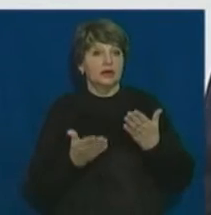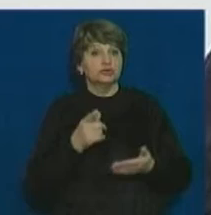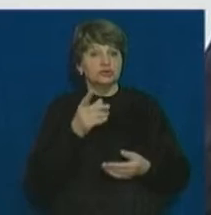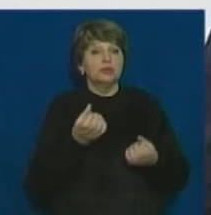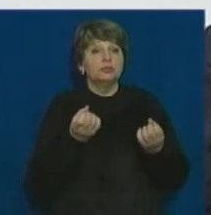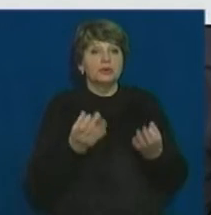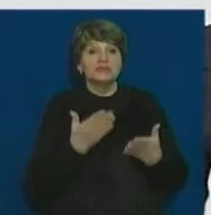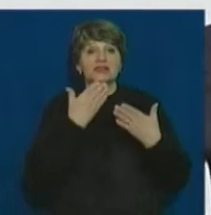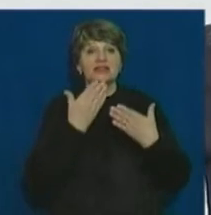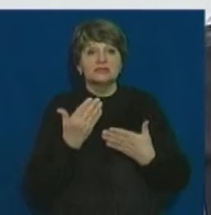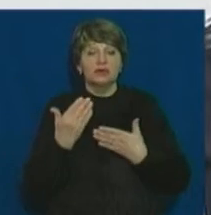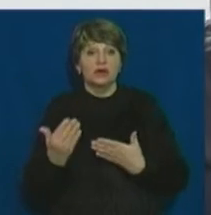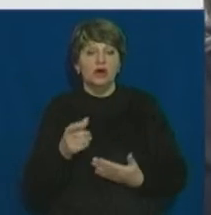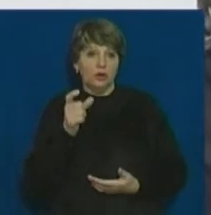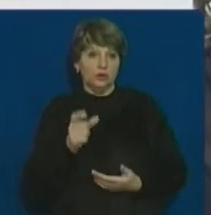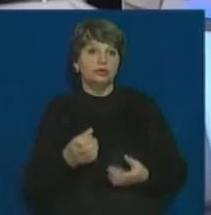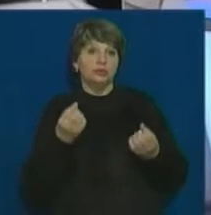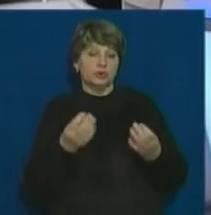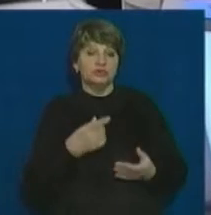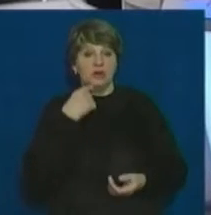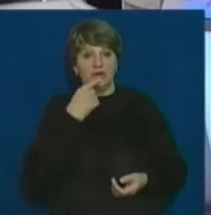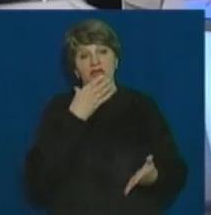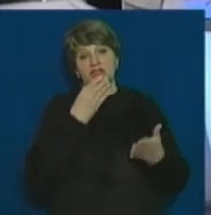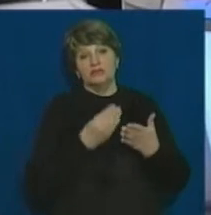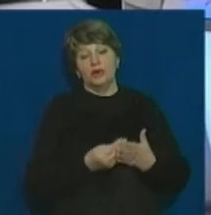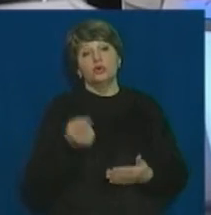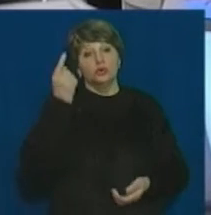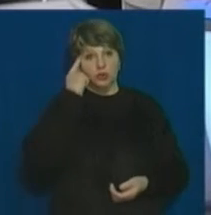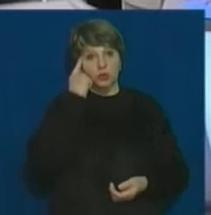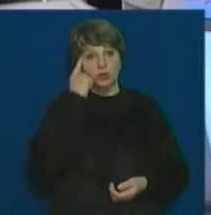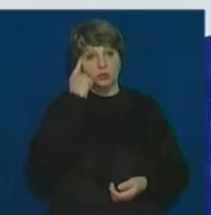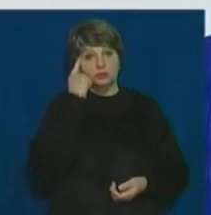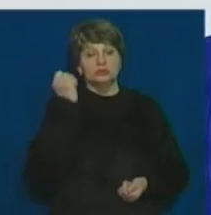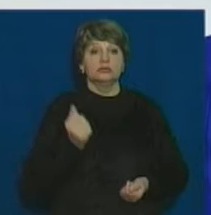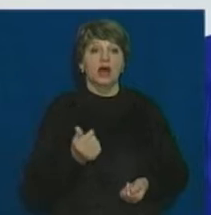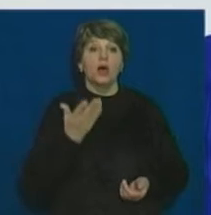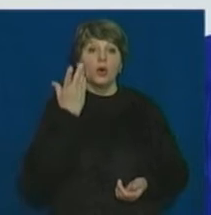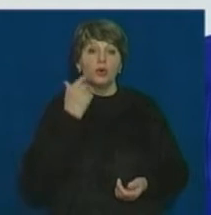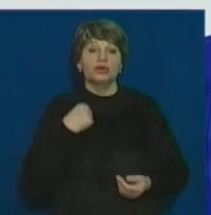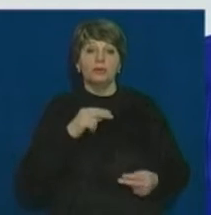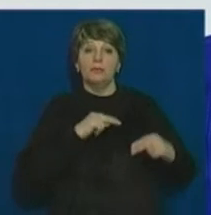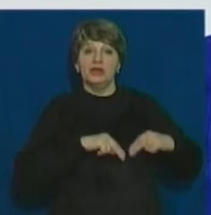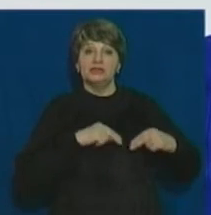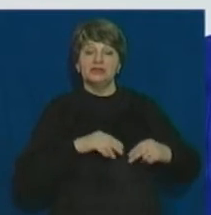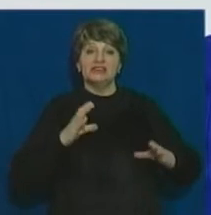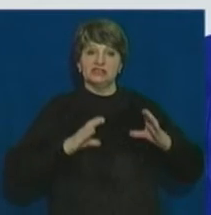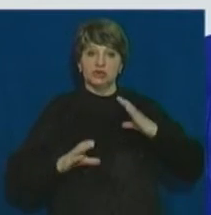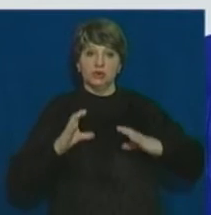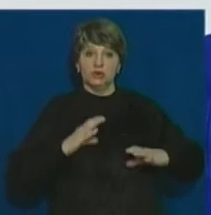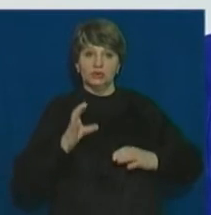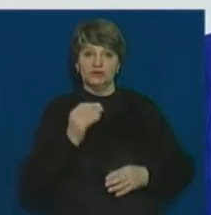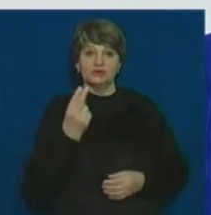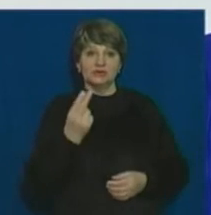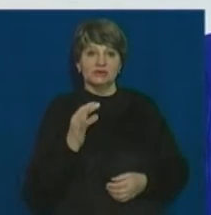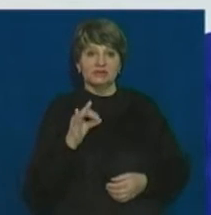то немає, якби людина просто висловлює свою думку. От сьогодні ми, коли працювали зі студентами-соціологами,